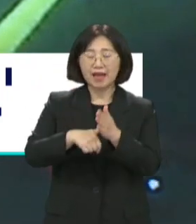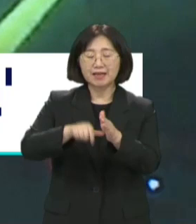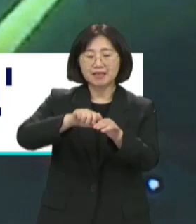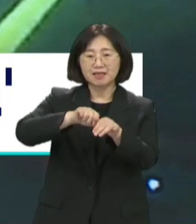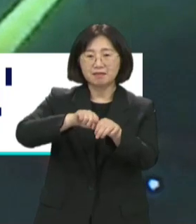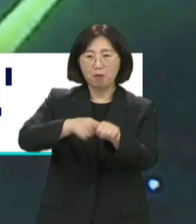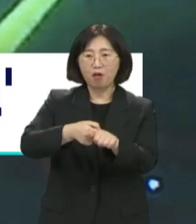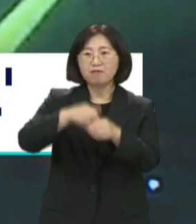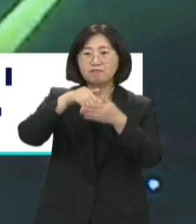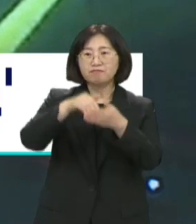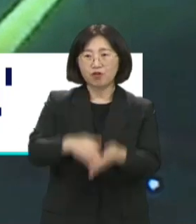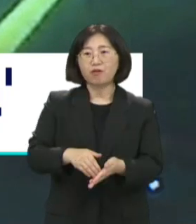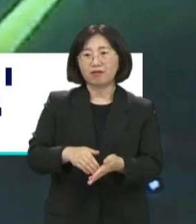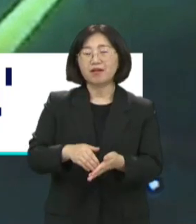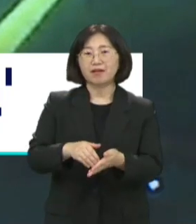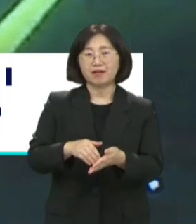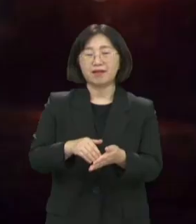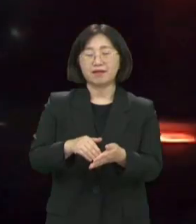조형준